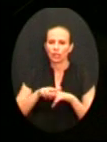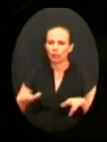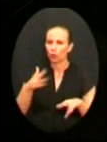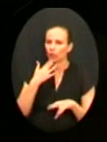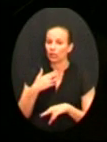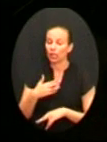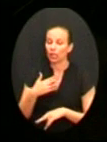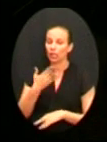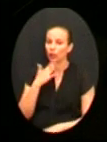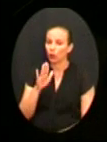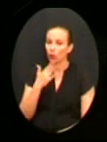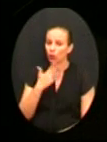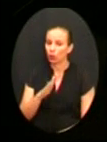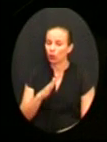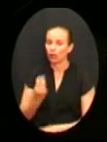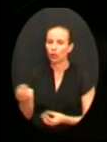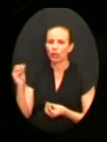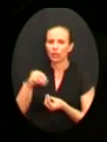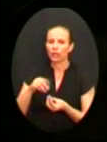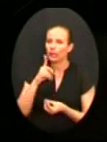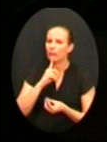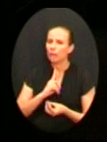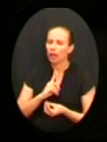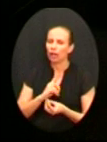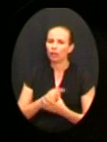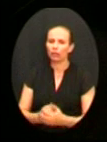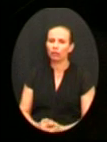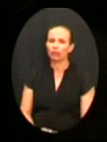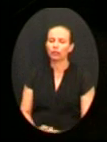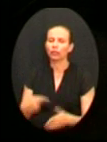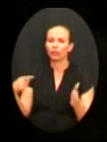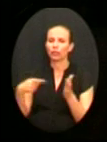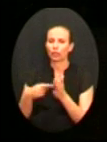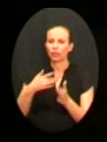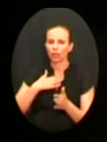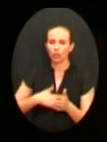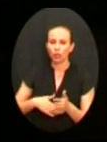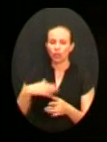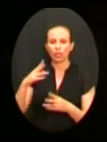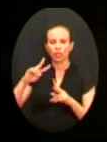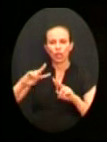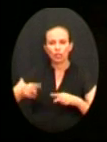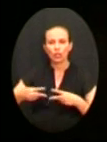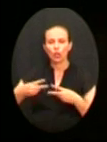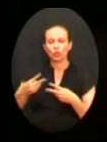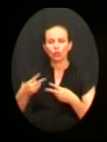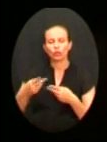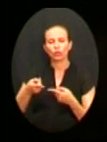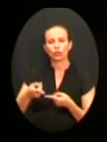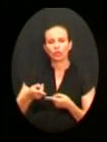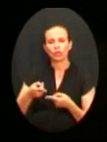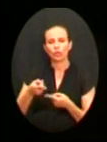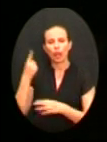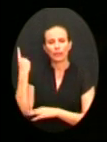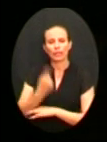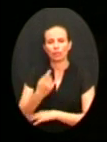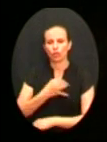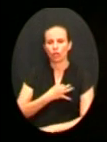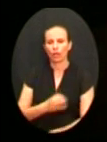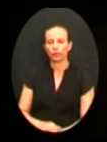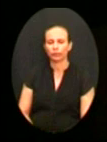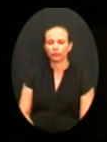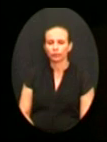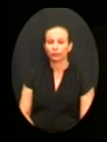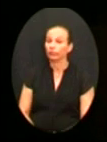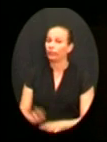ישראלי לירושלים, לעוד טעימה ועוד טעימה, כדי שירצו לחזור לכאן שוב ושוב, זאת אחת מהמשימות שלנו.